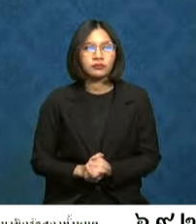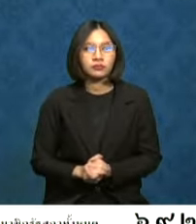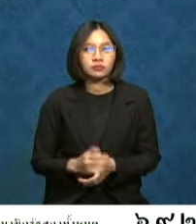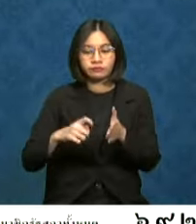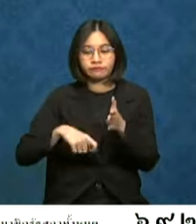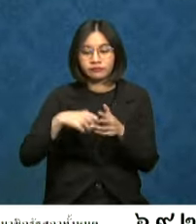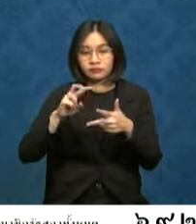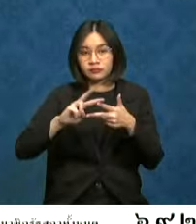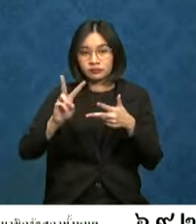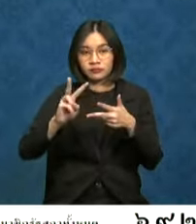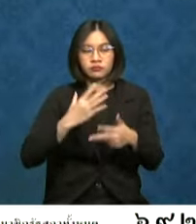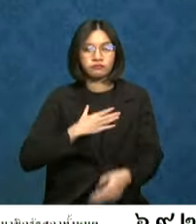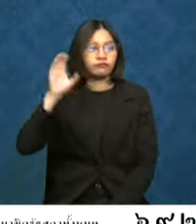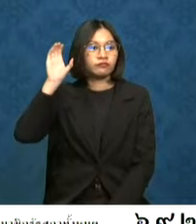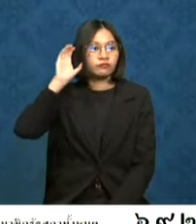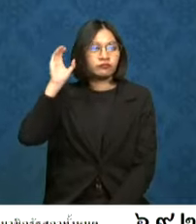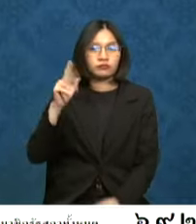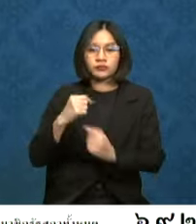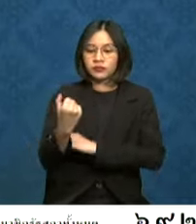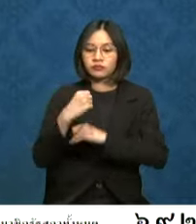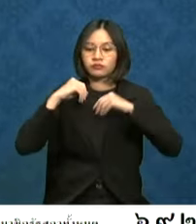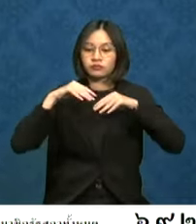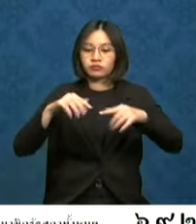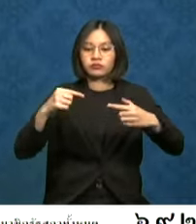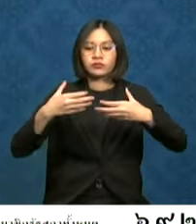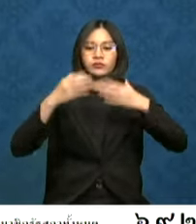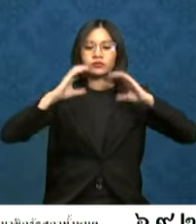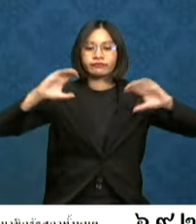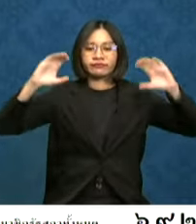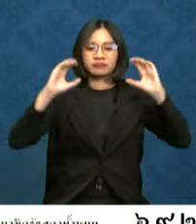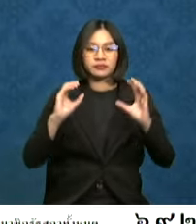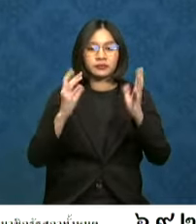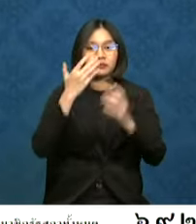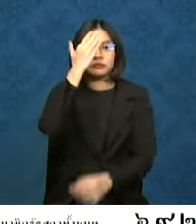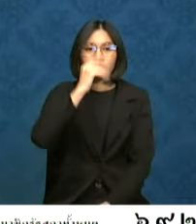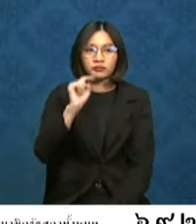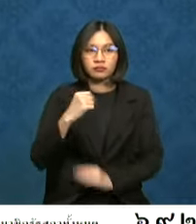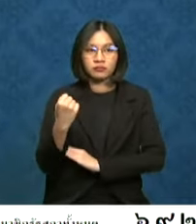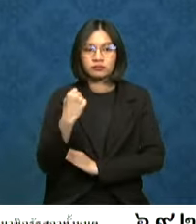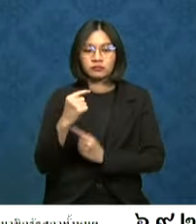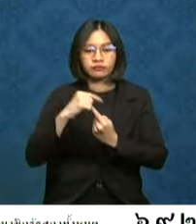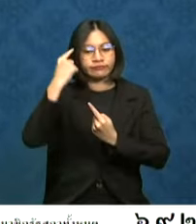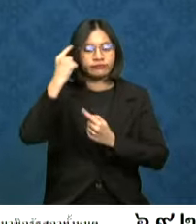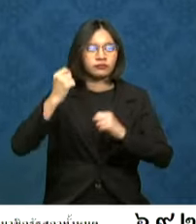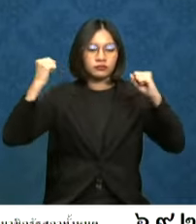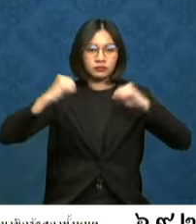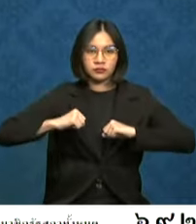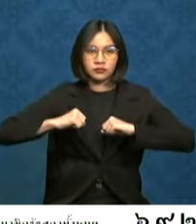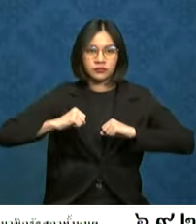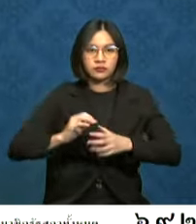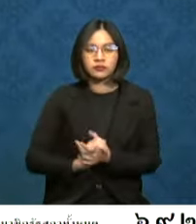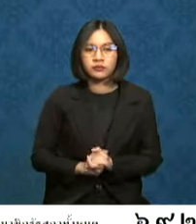เหตุผขที่ 2 ครัที่ผมไม่เชื่อว่าการกระจายอนาจะเกิดขใรฐบาชุดนี้ก็คือเรื่องอำนาจการตดสนใจครั